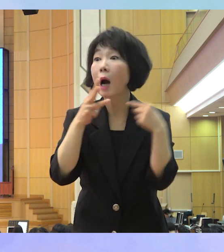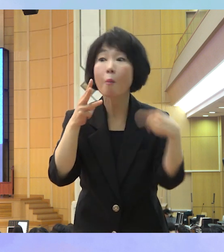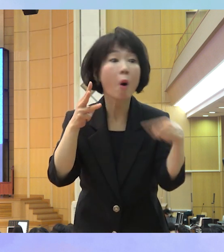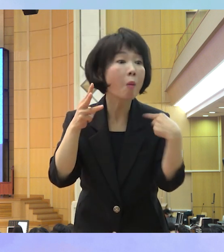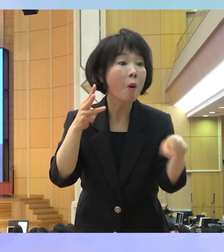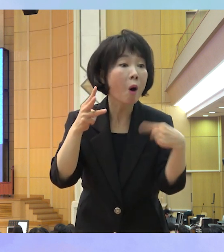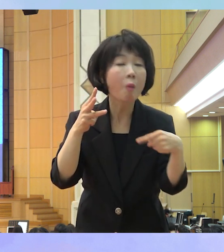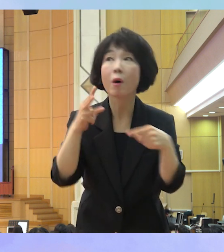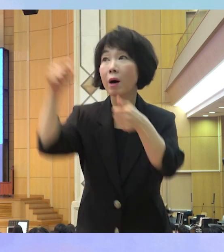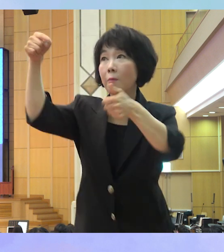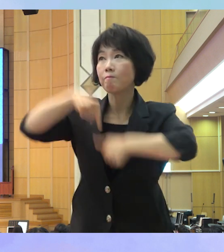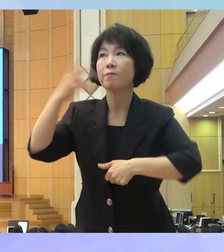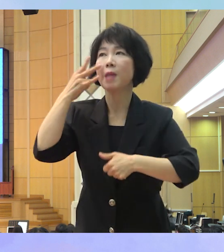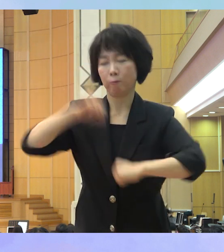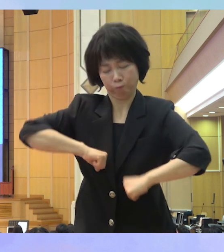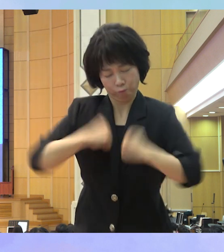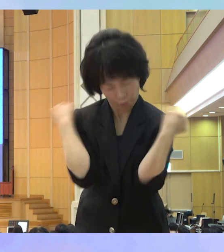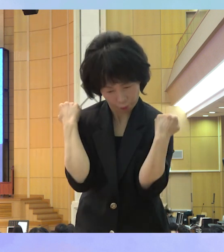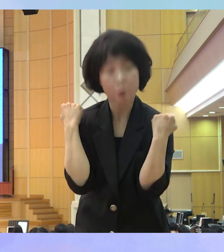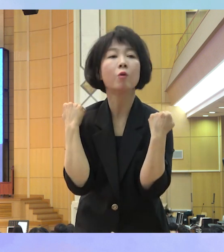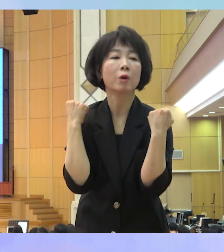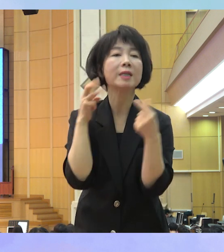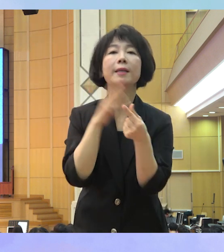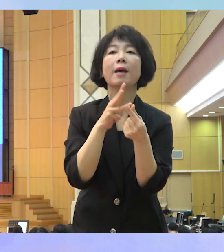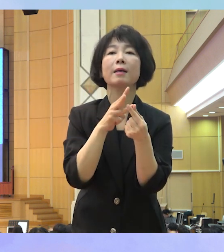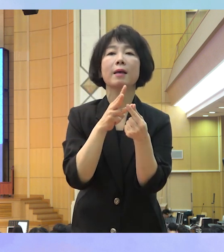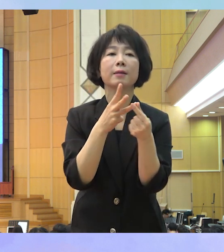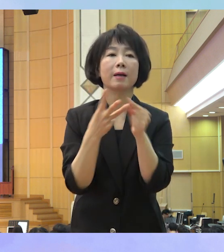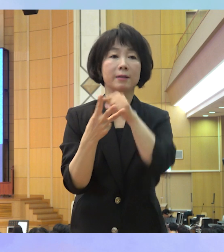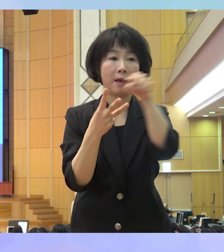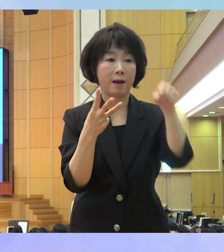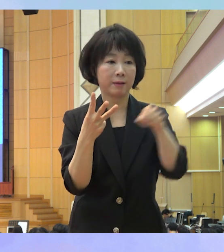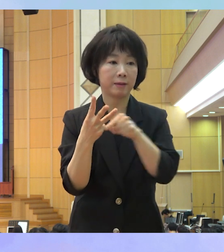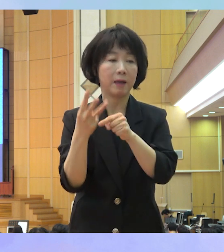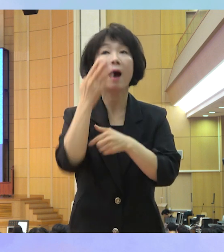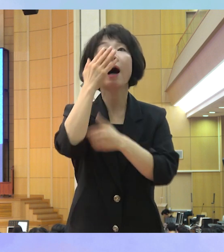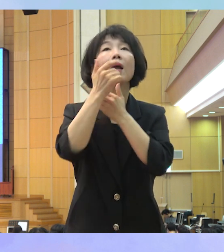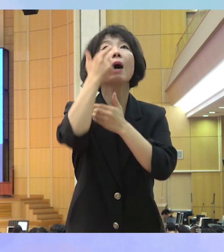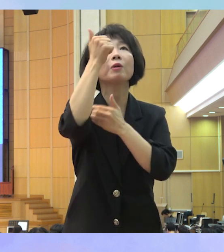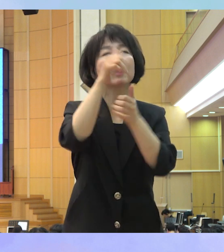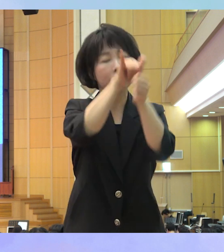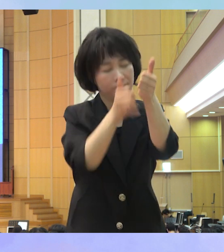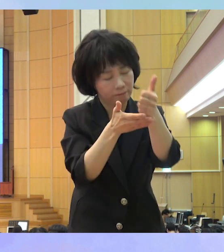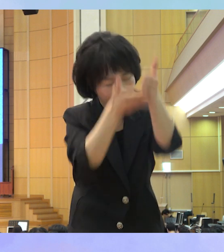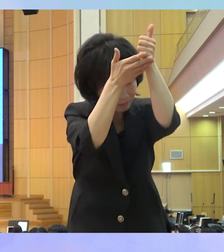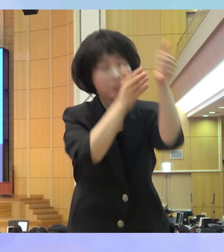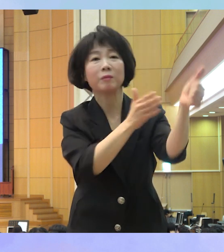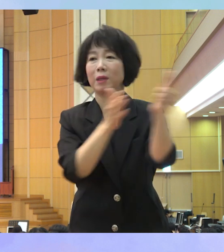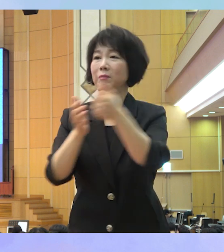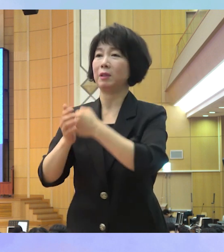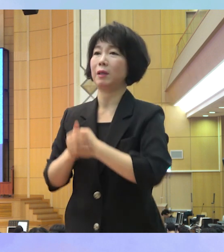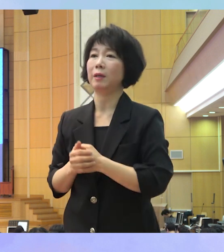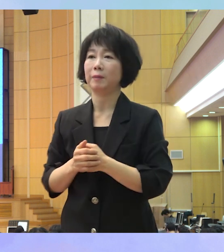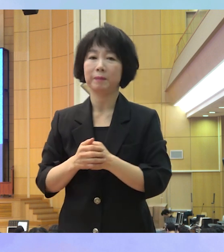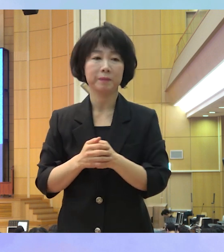뭐였죠? 순종하는 거. 이 세 개를 하나님 아버지께도 해야 되는 거예요.